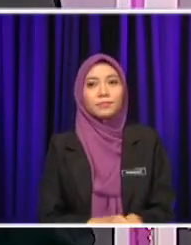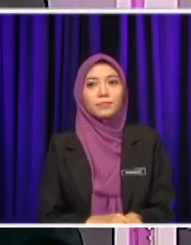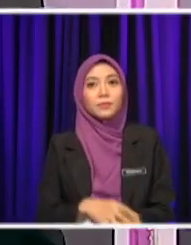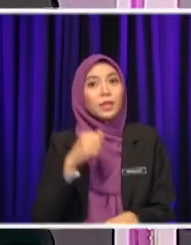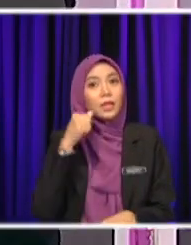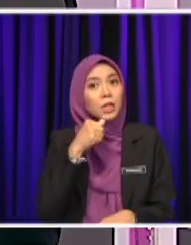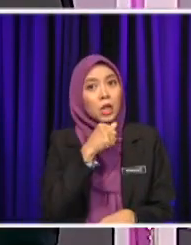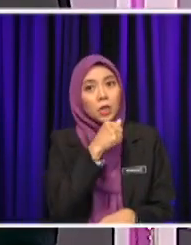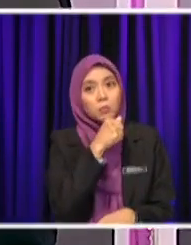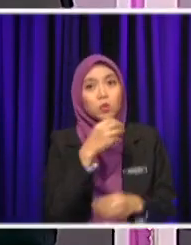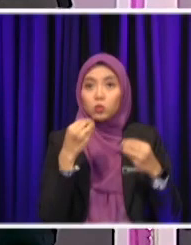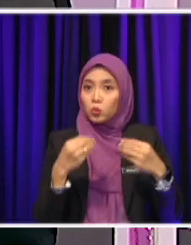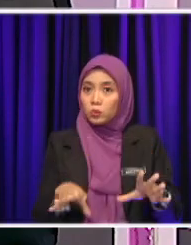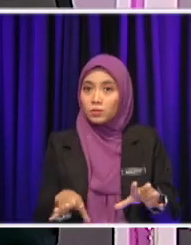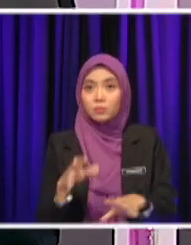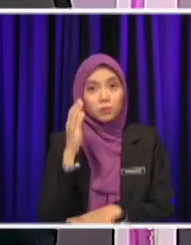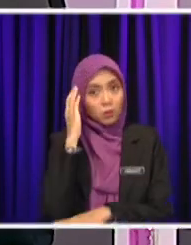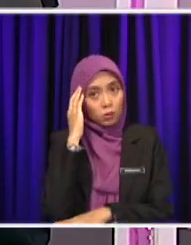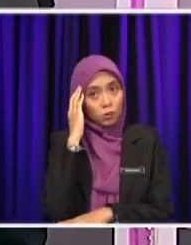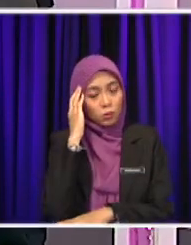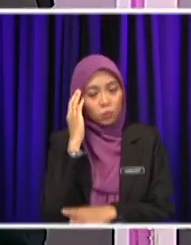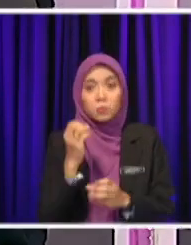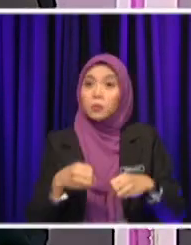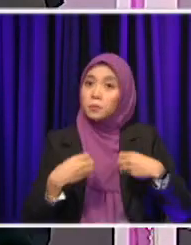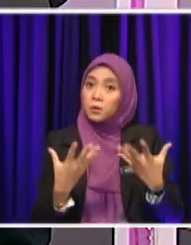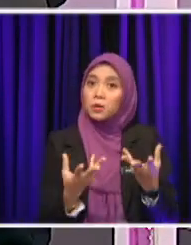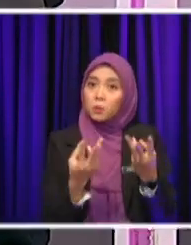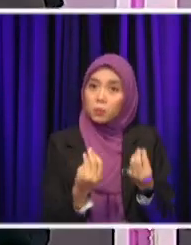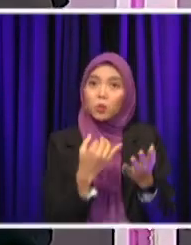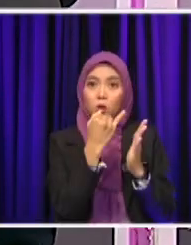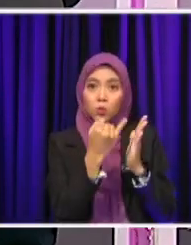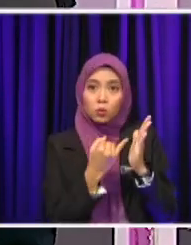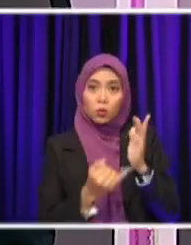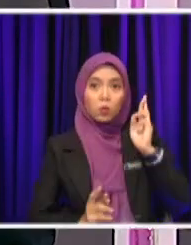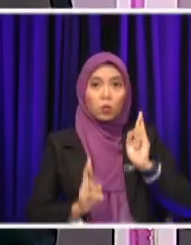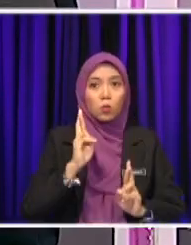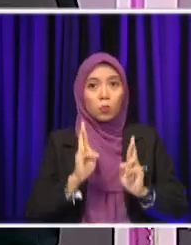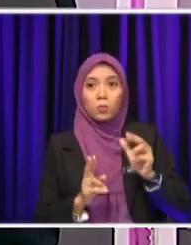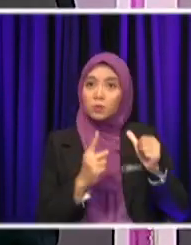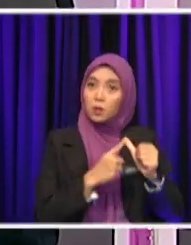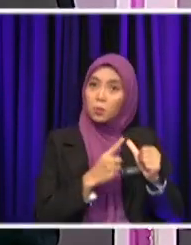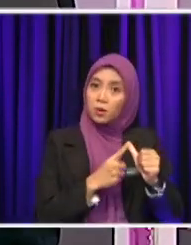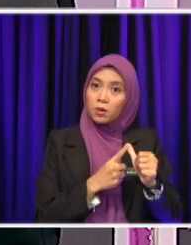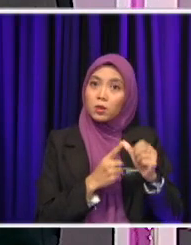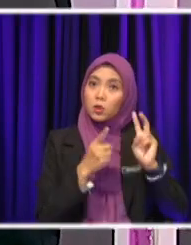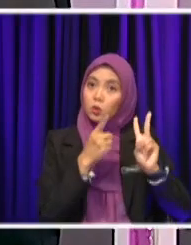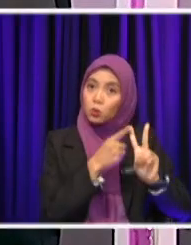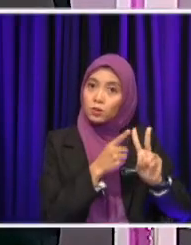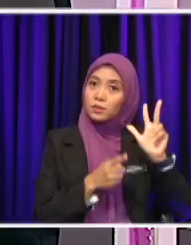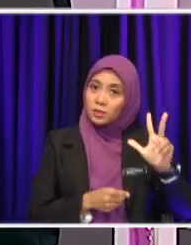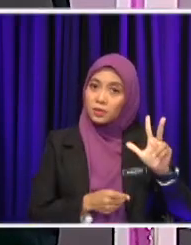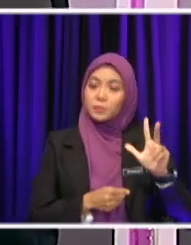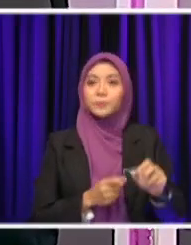sudah melalui macam mana hendak melakar robot pertama, robot kedua, robot ketiga. Kemudian Aiman telah